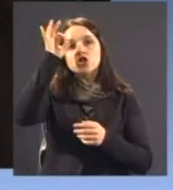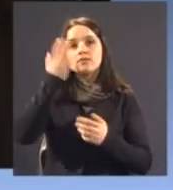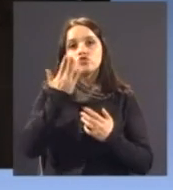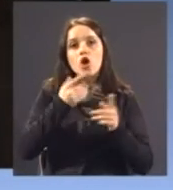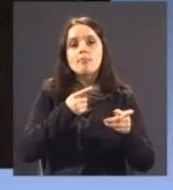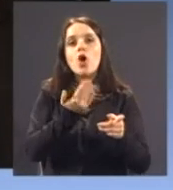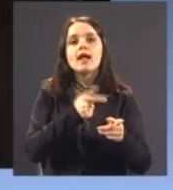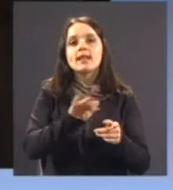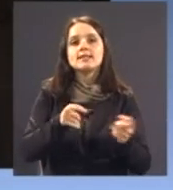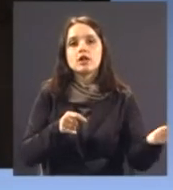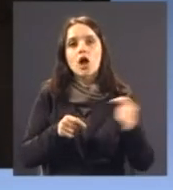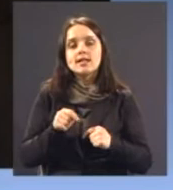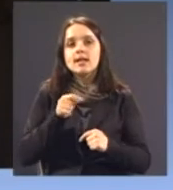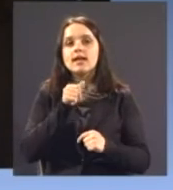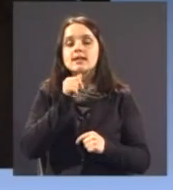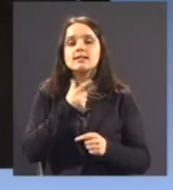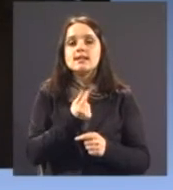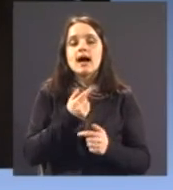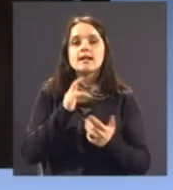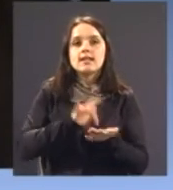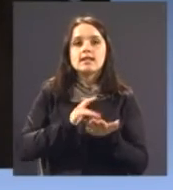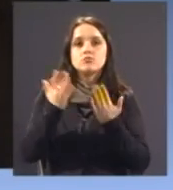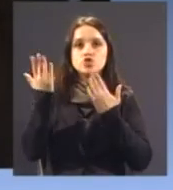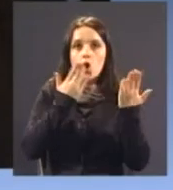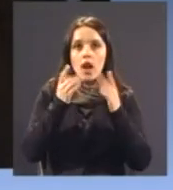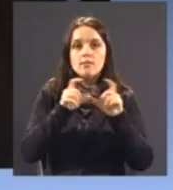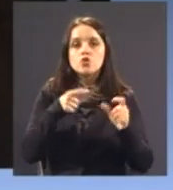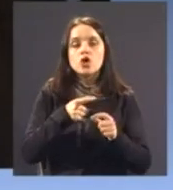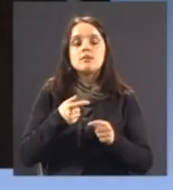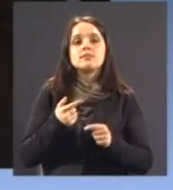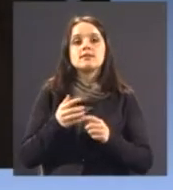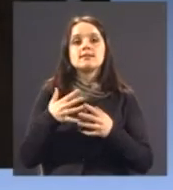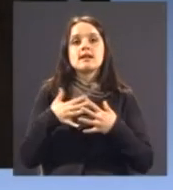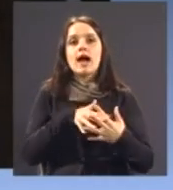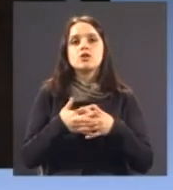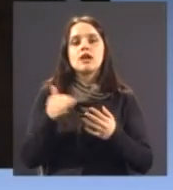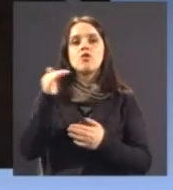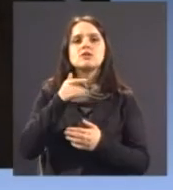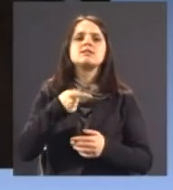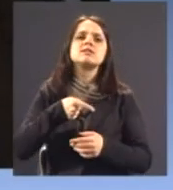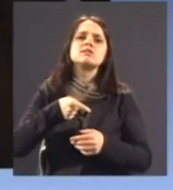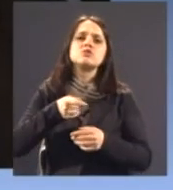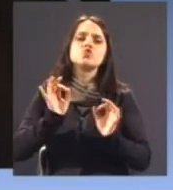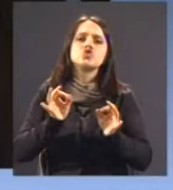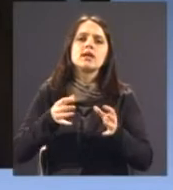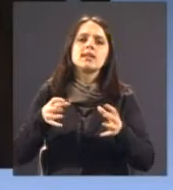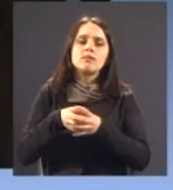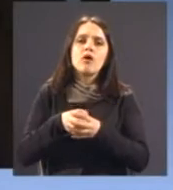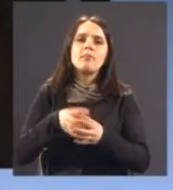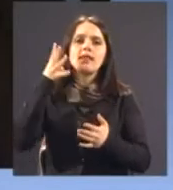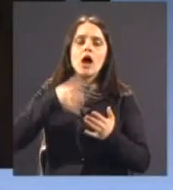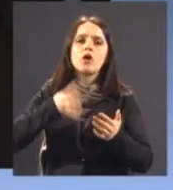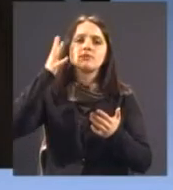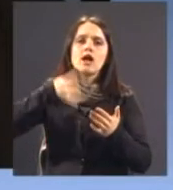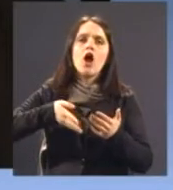sa srednjim školama. U toj saradnji na nivou stručnih timova, pedagoga, psihologa, defektologa, mi zapravo